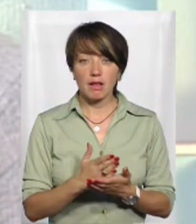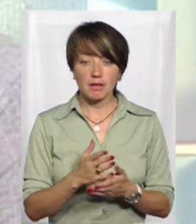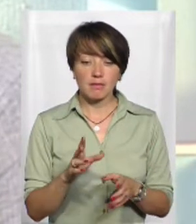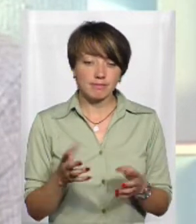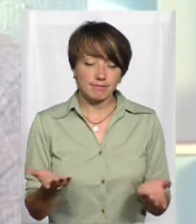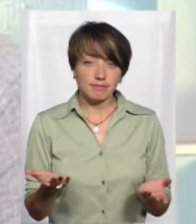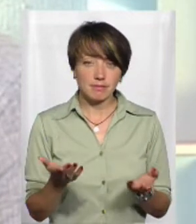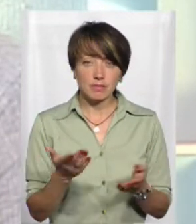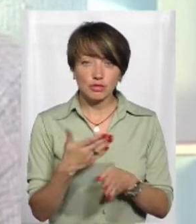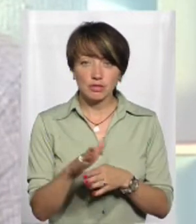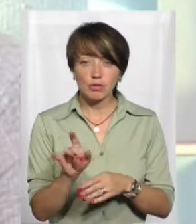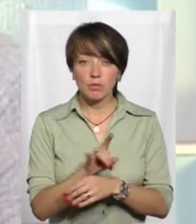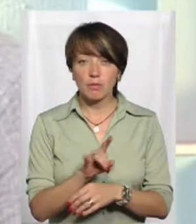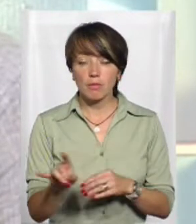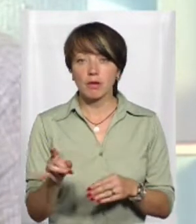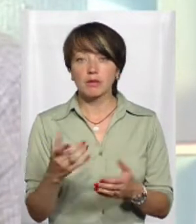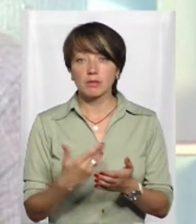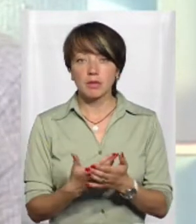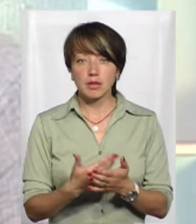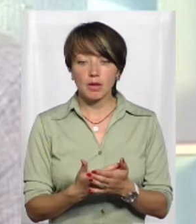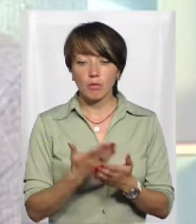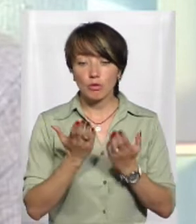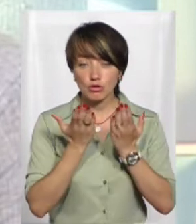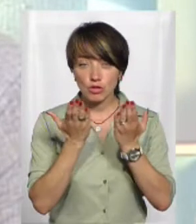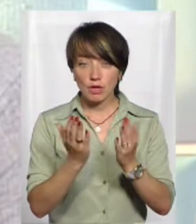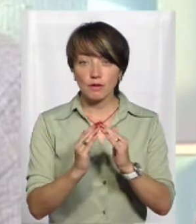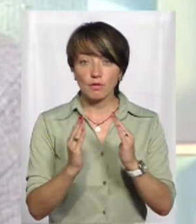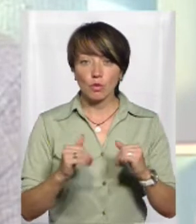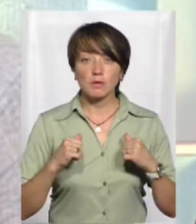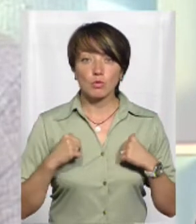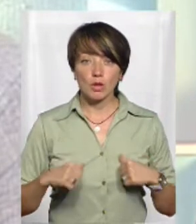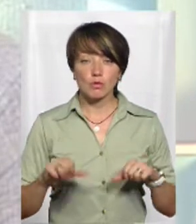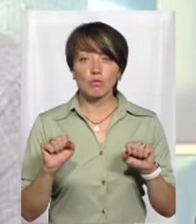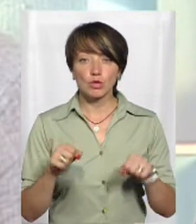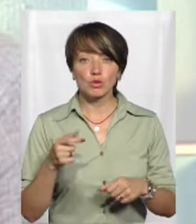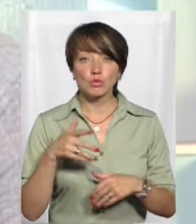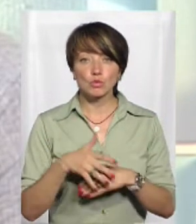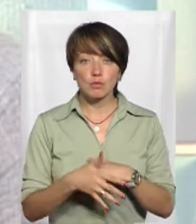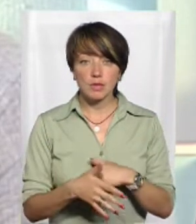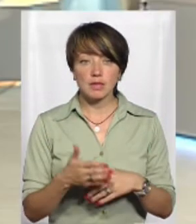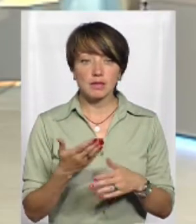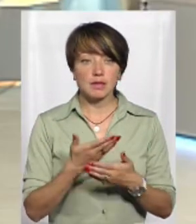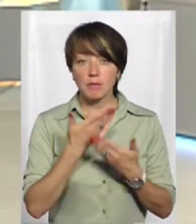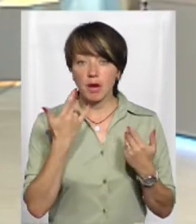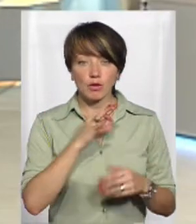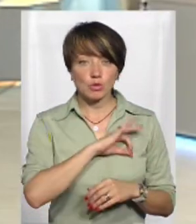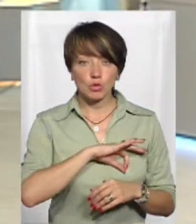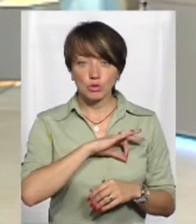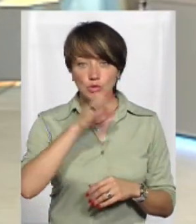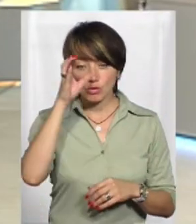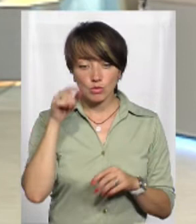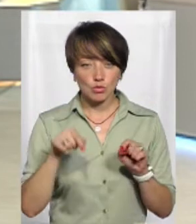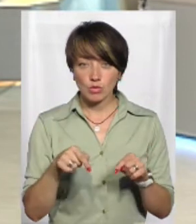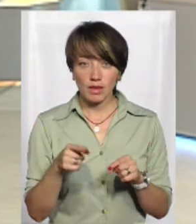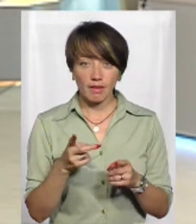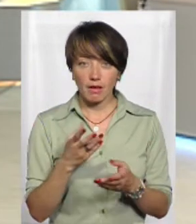оману в якійсь мірі, да? Тому що, ну, навіть прочитавши вдома спокійно, можна було зрозуміти, що... І не маючи юридичної освіти. Так, що щось